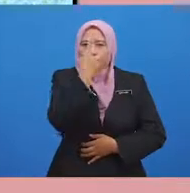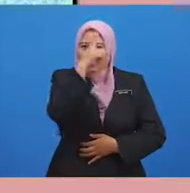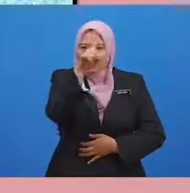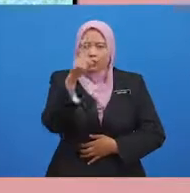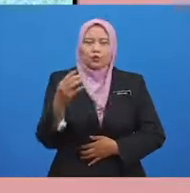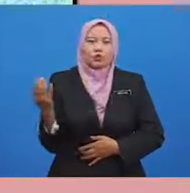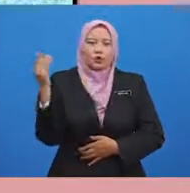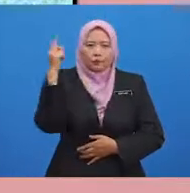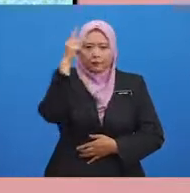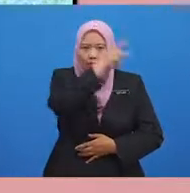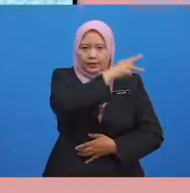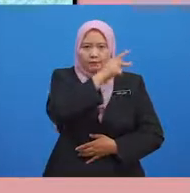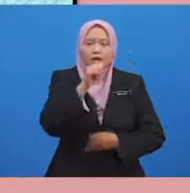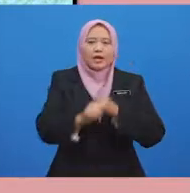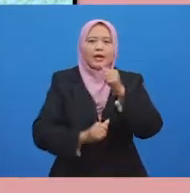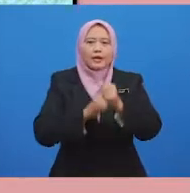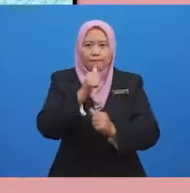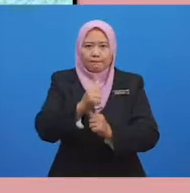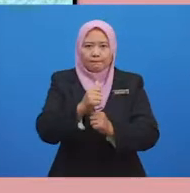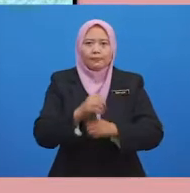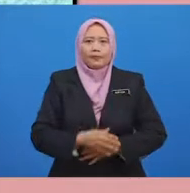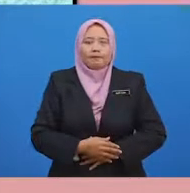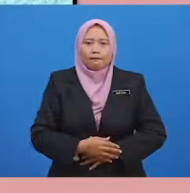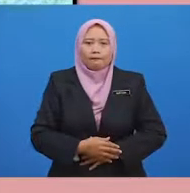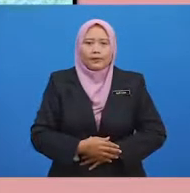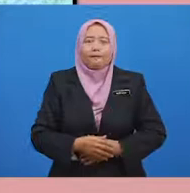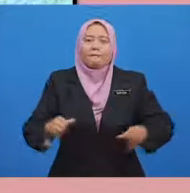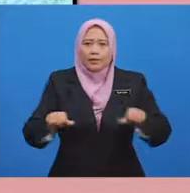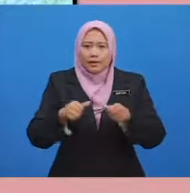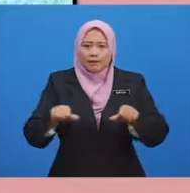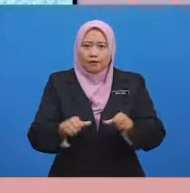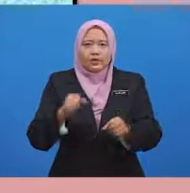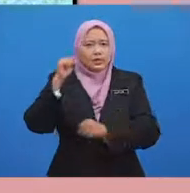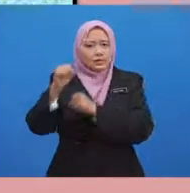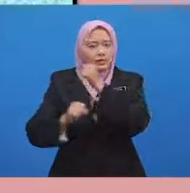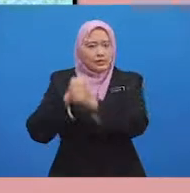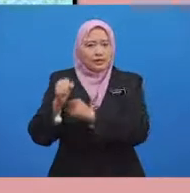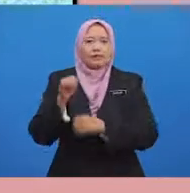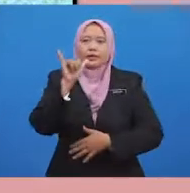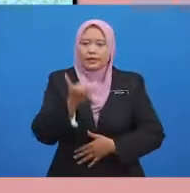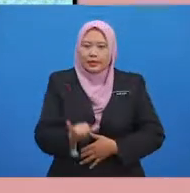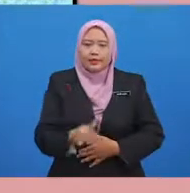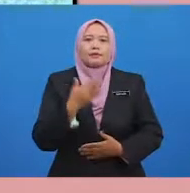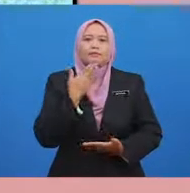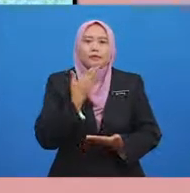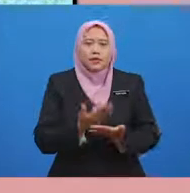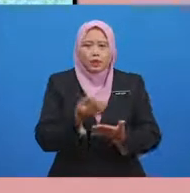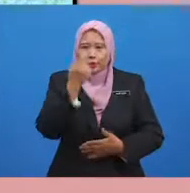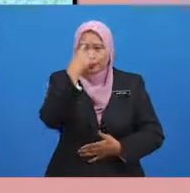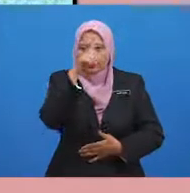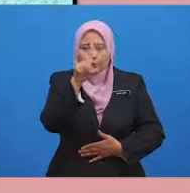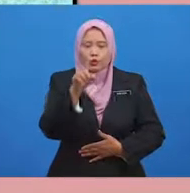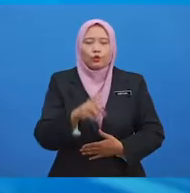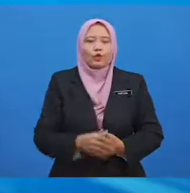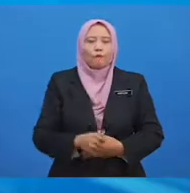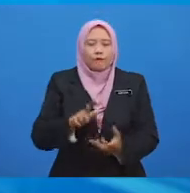sekitar. Yang ketiga, mengamalkan sikap yang baik dalam melupuskan bahan polimer